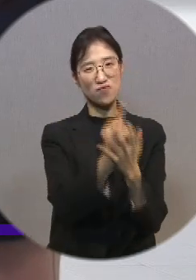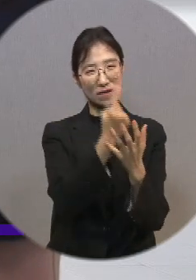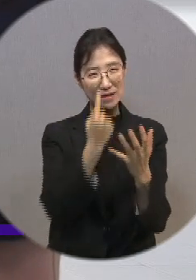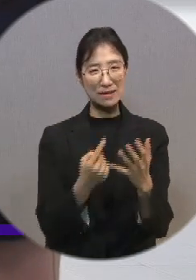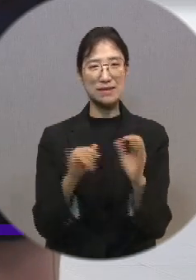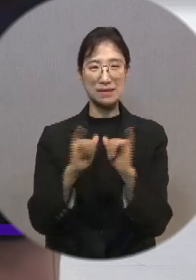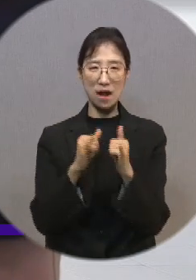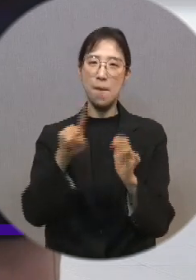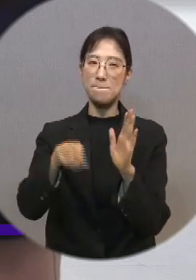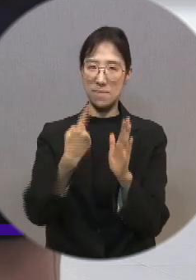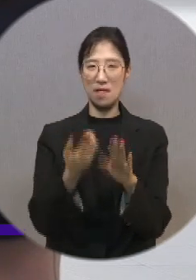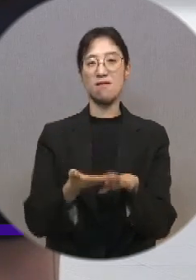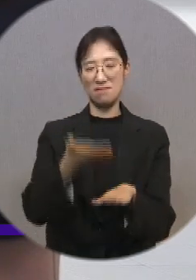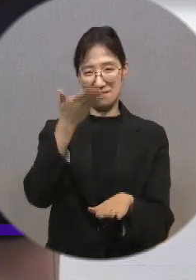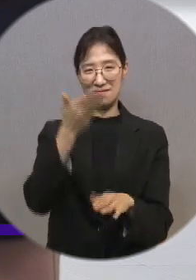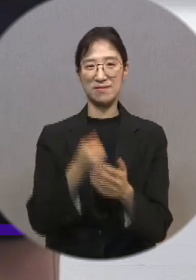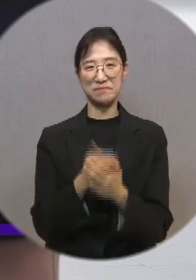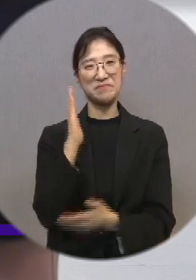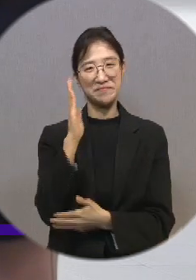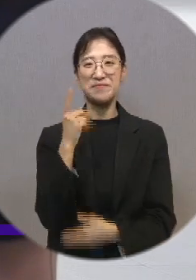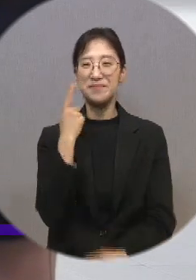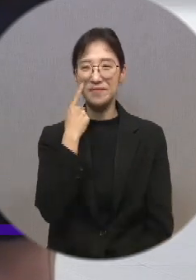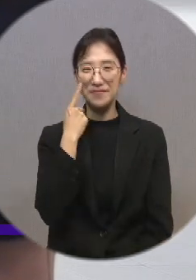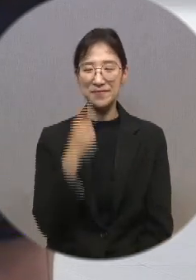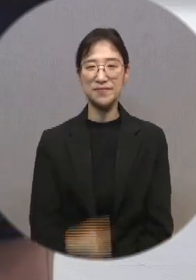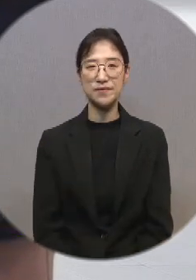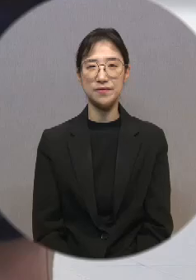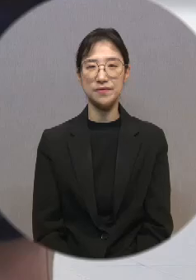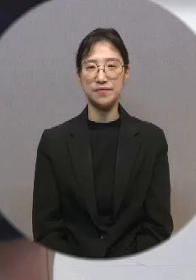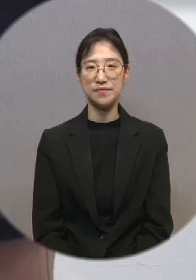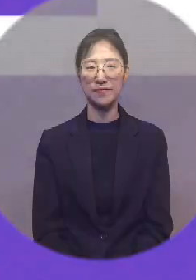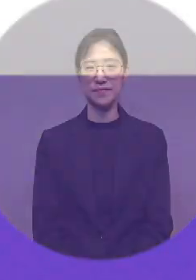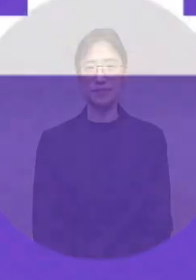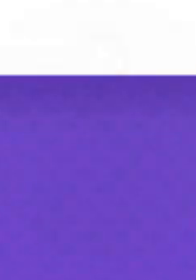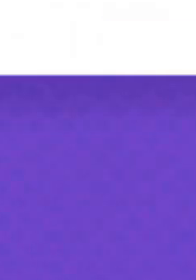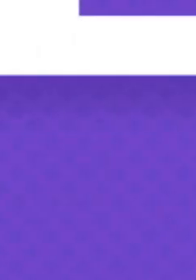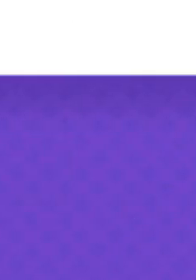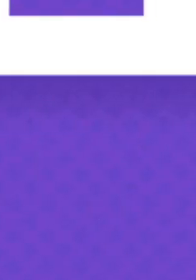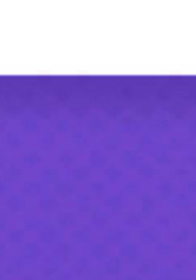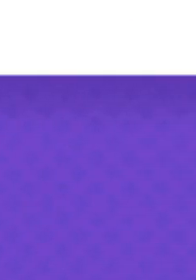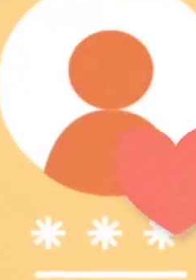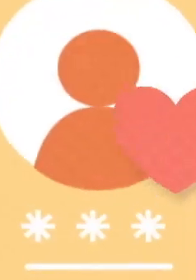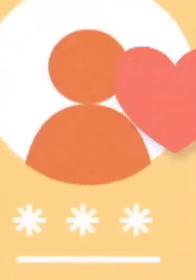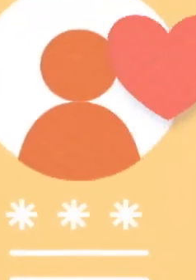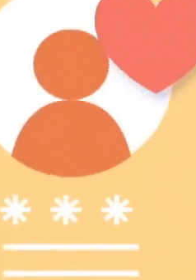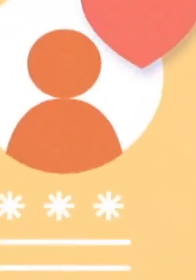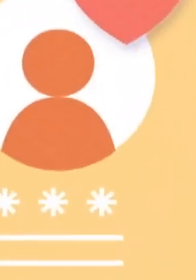넘는다고 하는데요. 통일 로그인에서 이야기를 들어봤습니다.